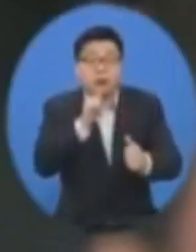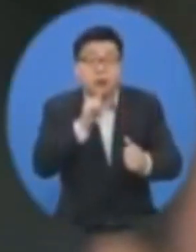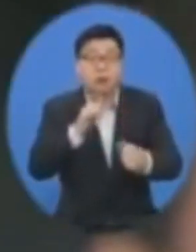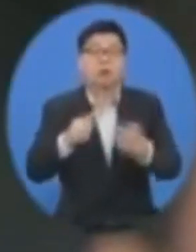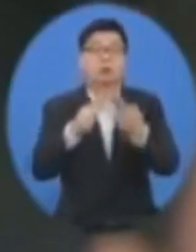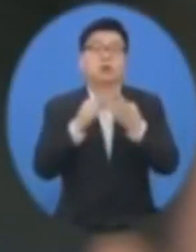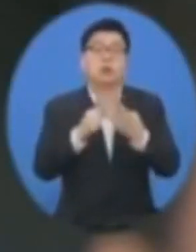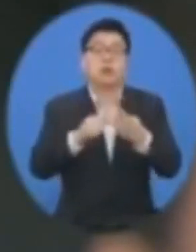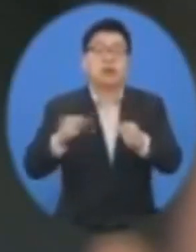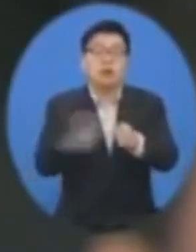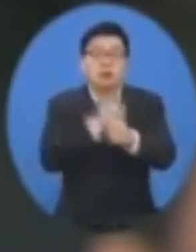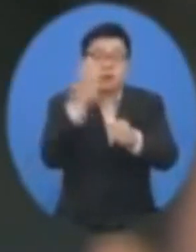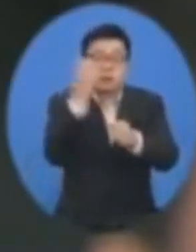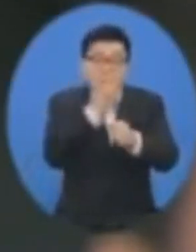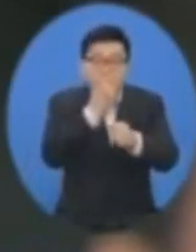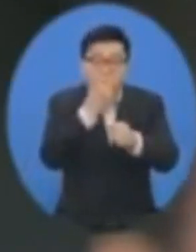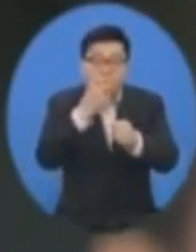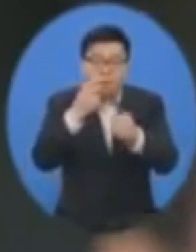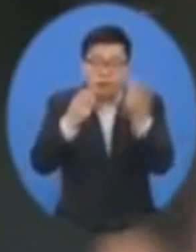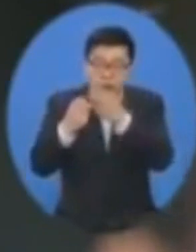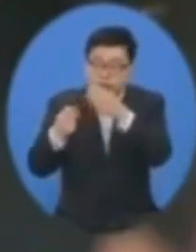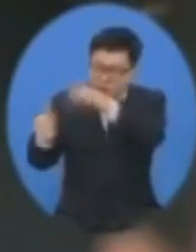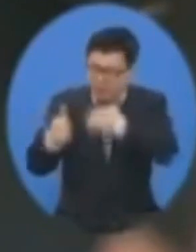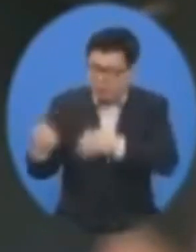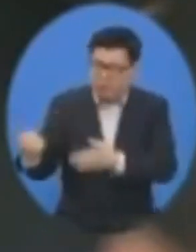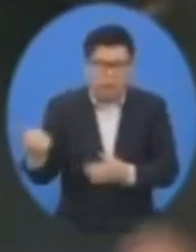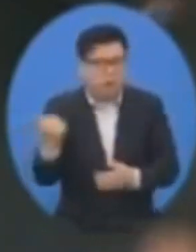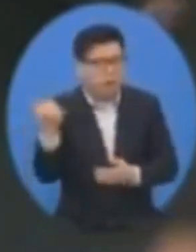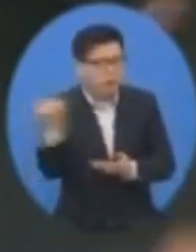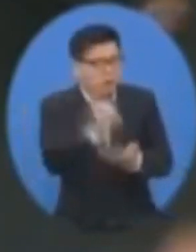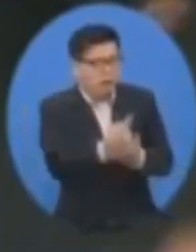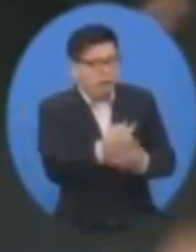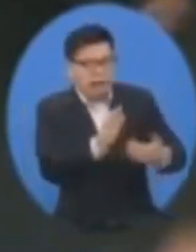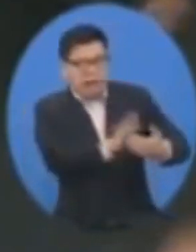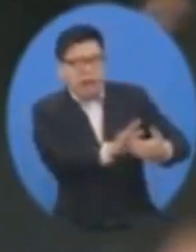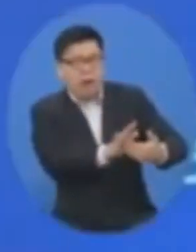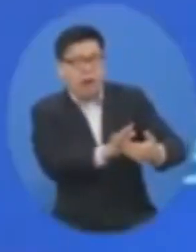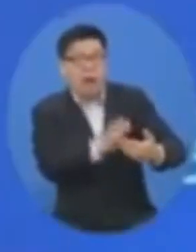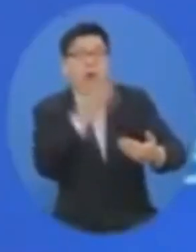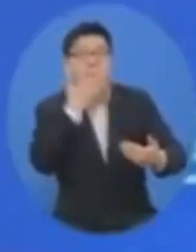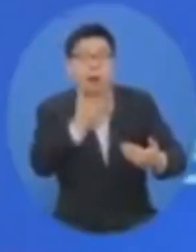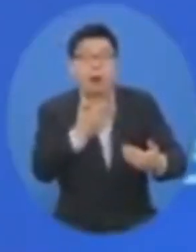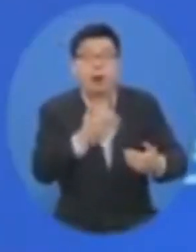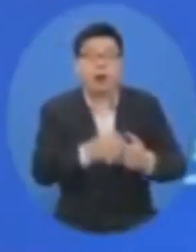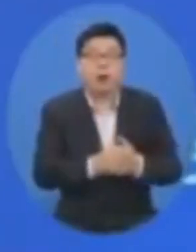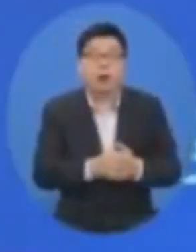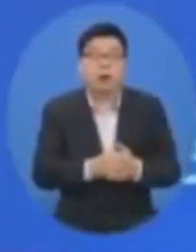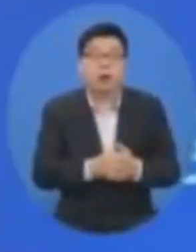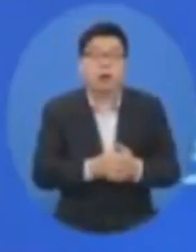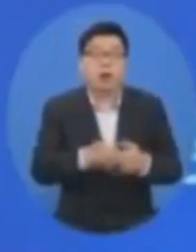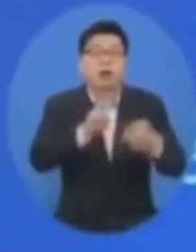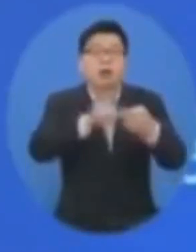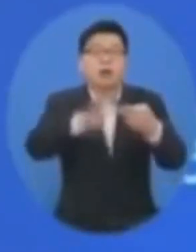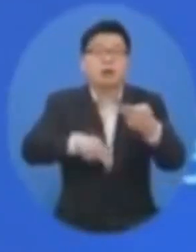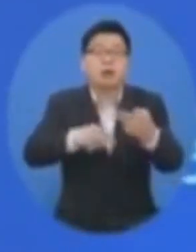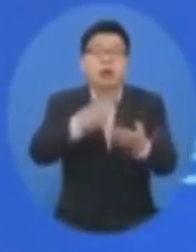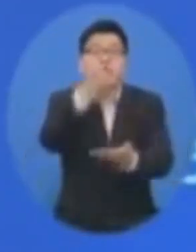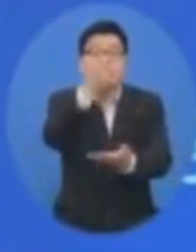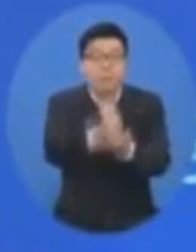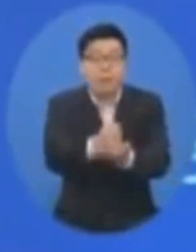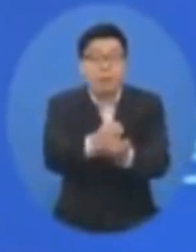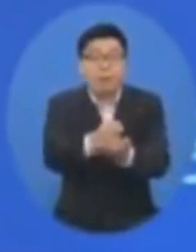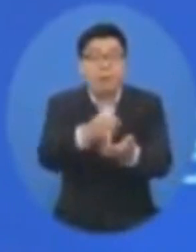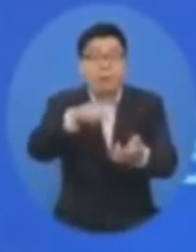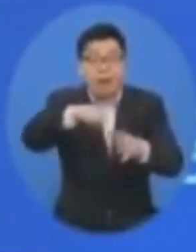또 특검이나 검찰에 조사받으러 나가지 않았다. 조사받으러 안 나가도 돼요. 그게 형사소송법상 피의자의